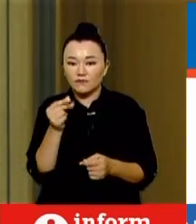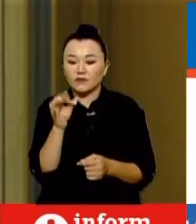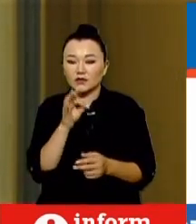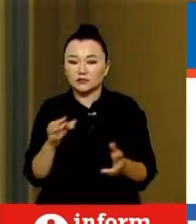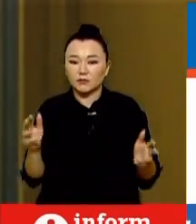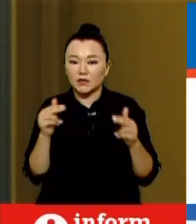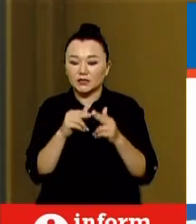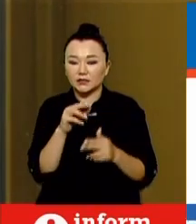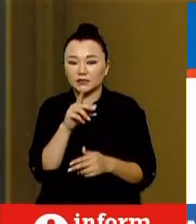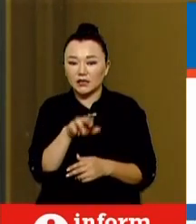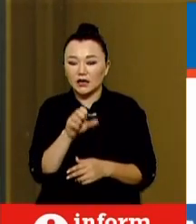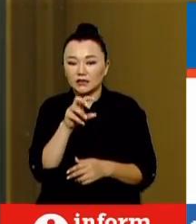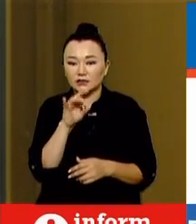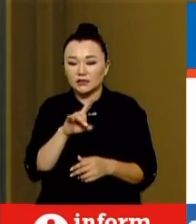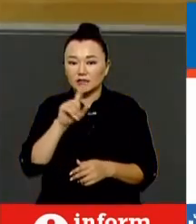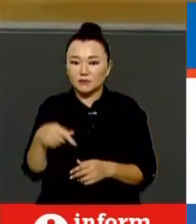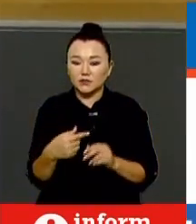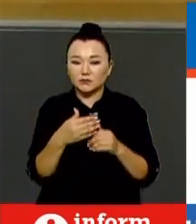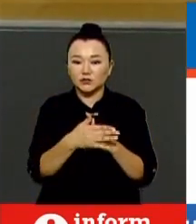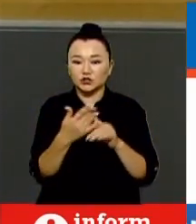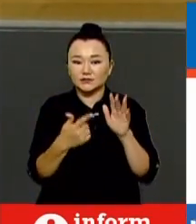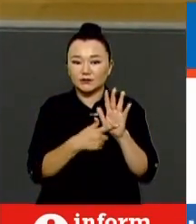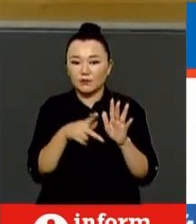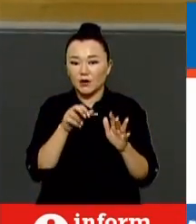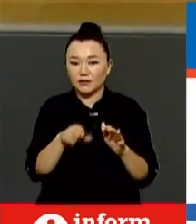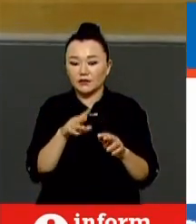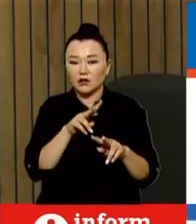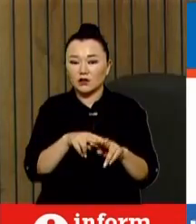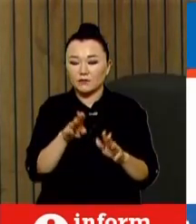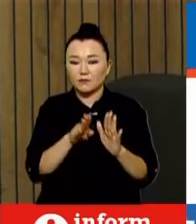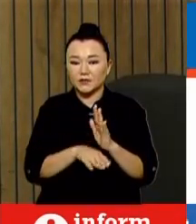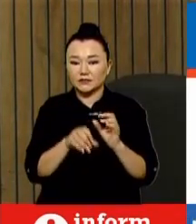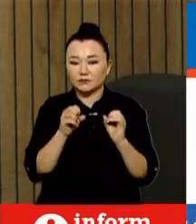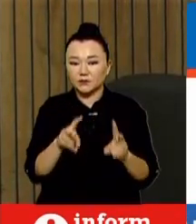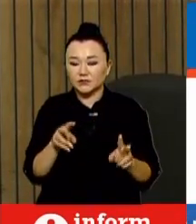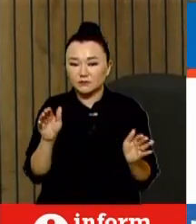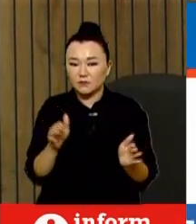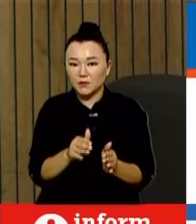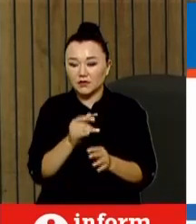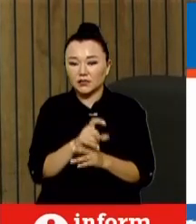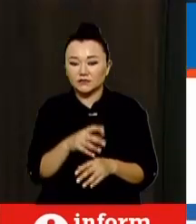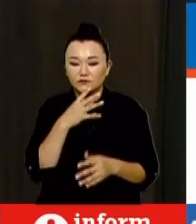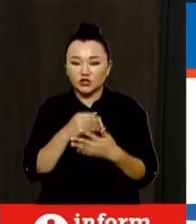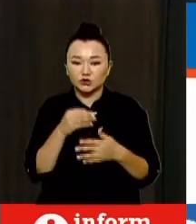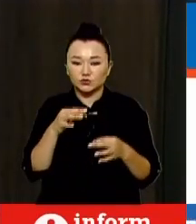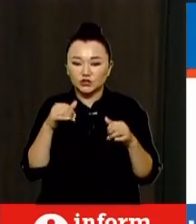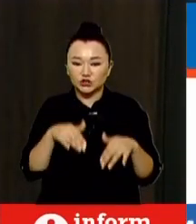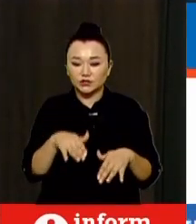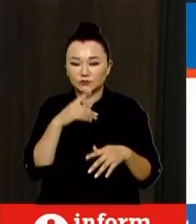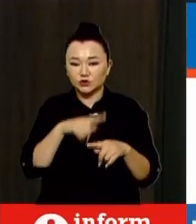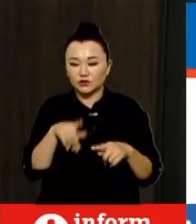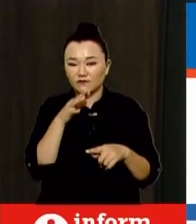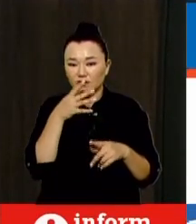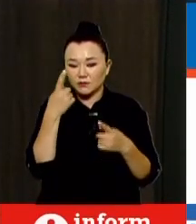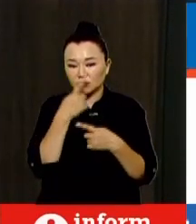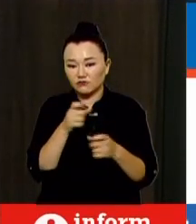пирамиды для Анар Изиной запросила почти 7 лет заключения в колонии минимальной безопасности. Свое решение судья озвучит в ближайшее время.